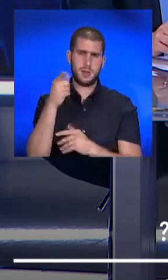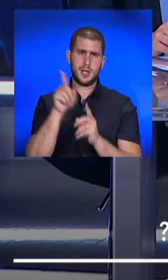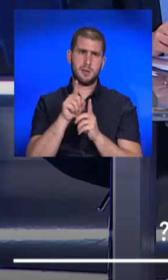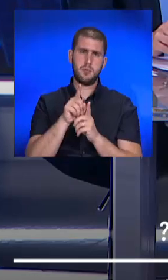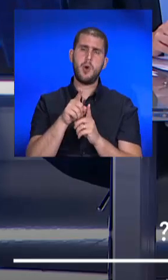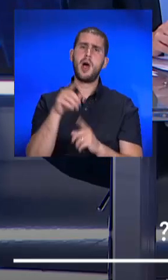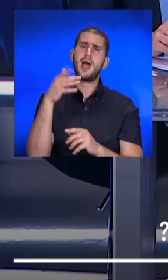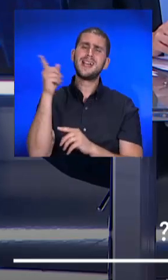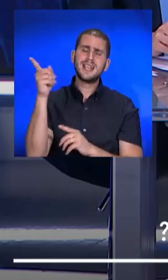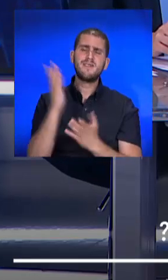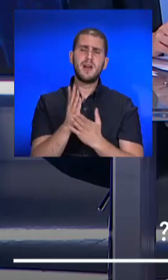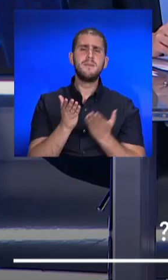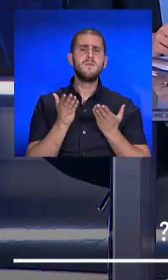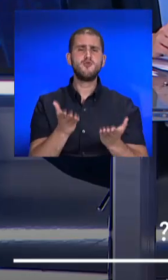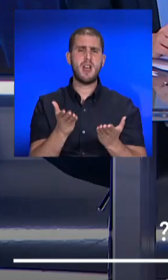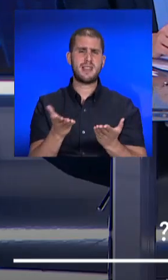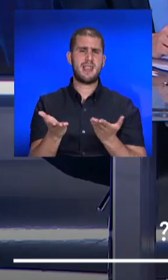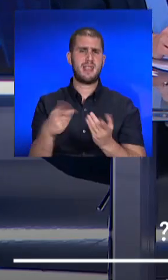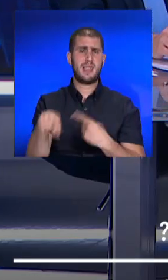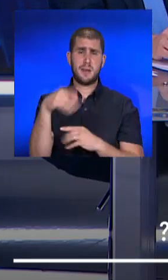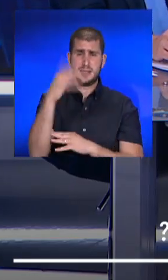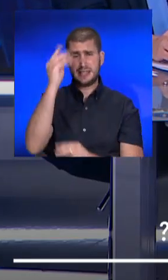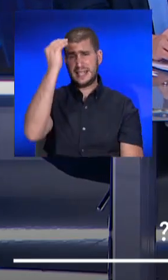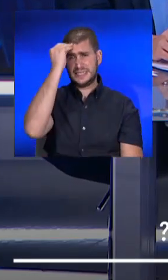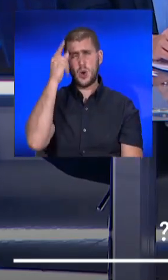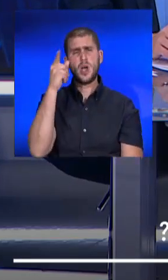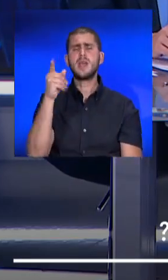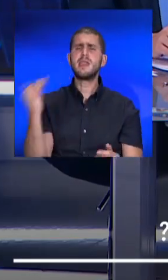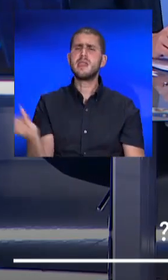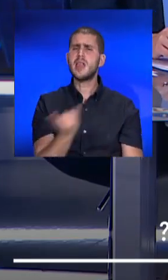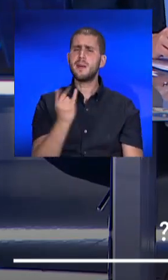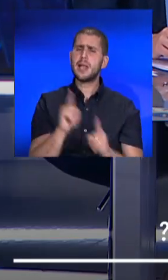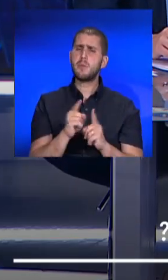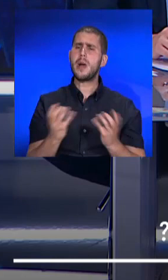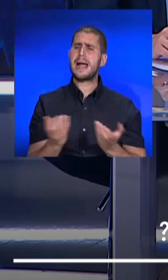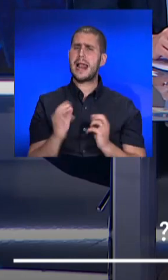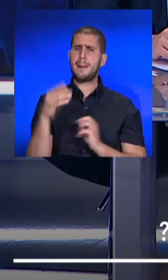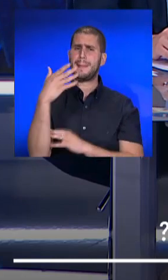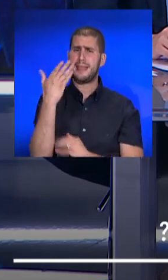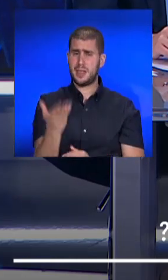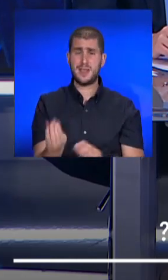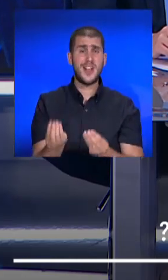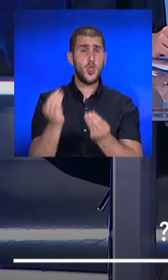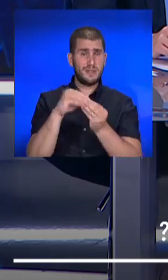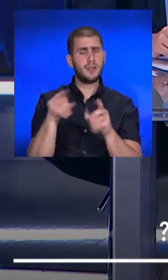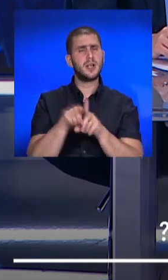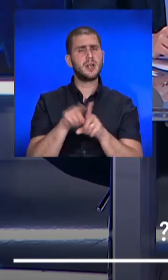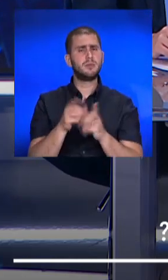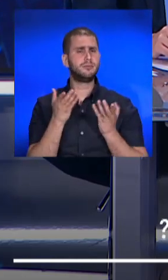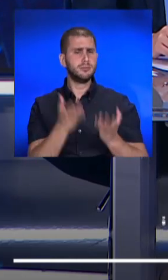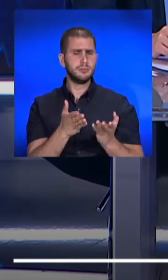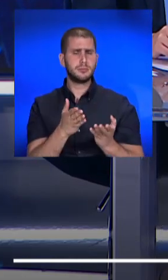אומרת, היא משרתת את המדינה, וצריך לזכור את זה, שהיא משרת, היא תמיד כלי של המדינה. דבר נוסף, היא משרתת את